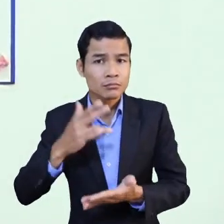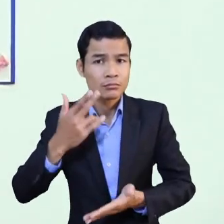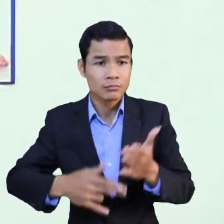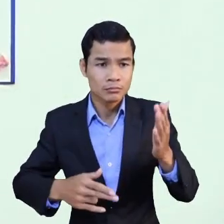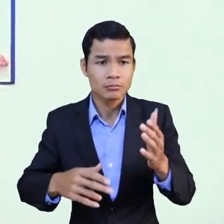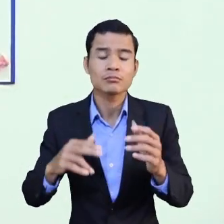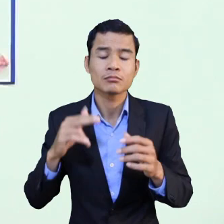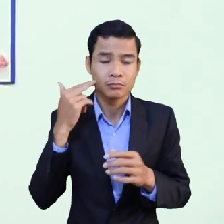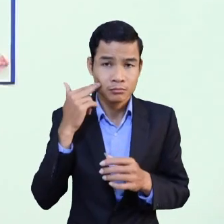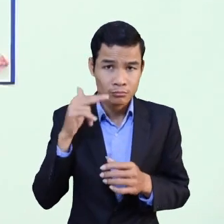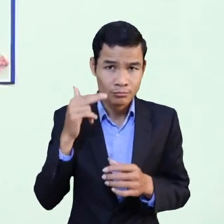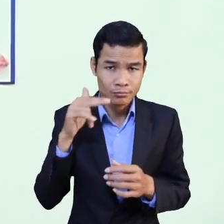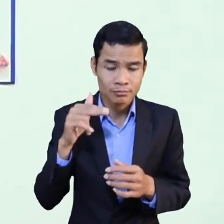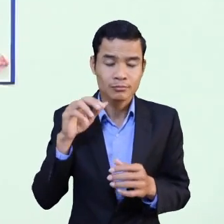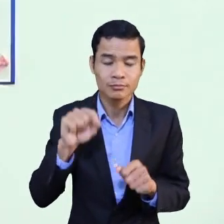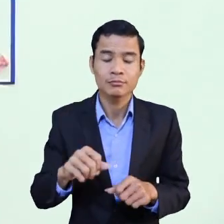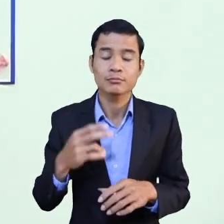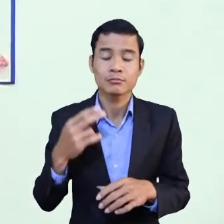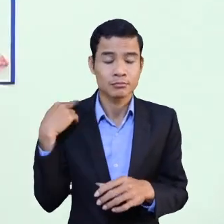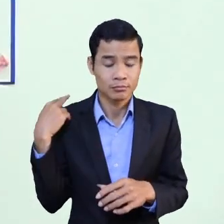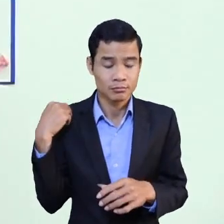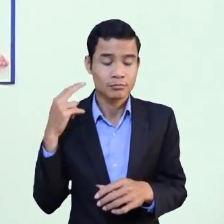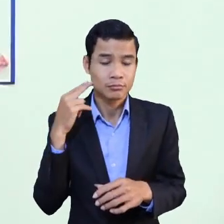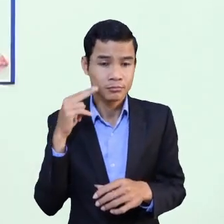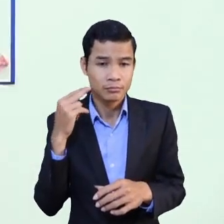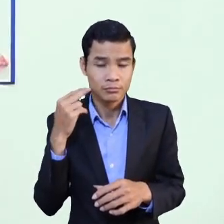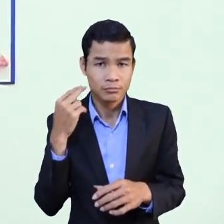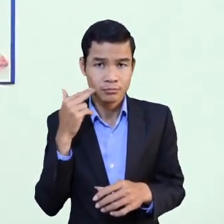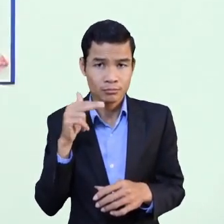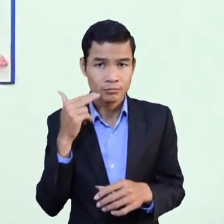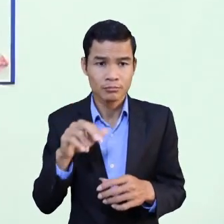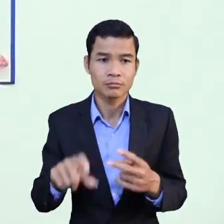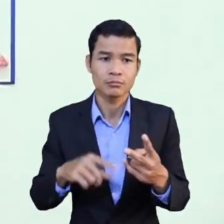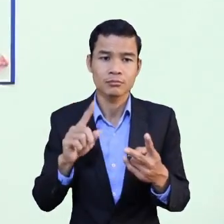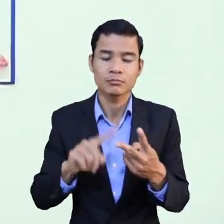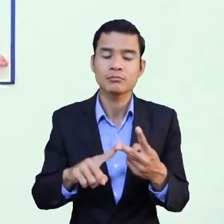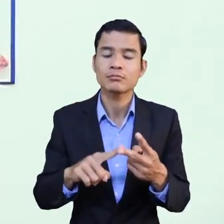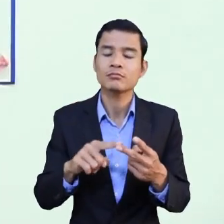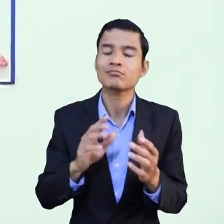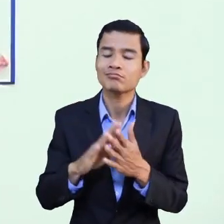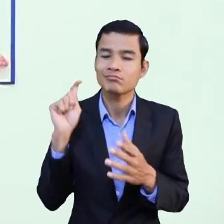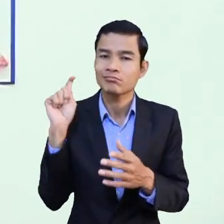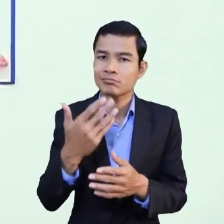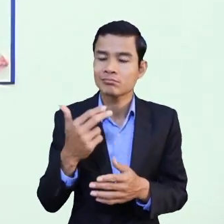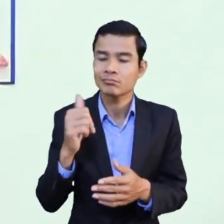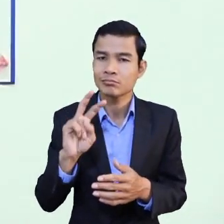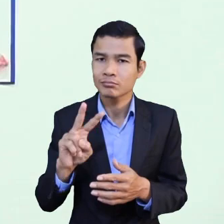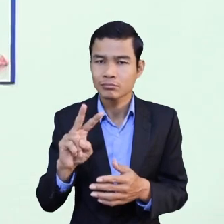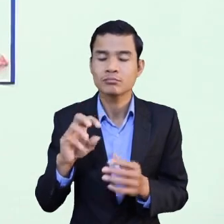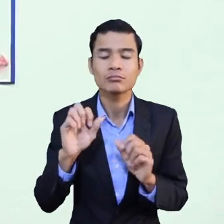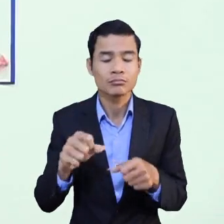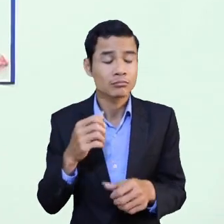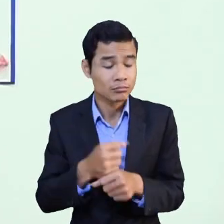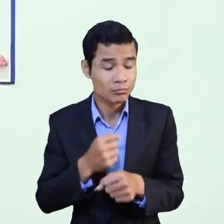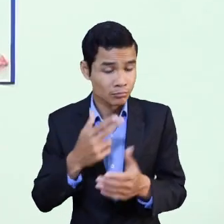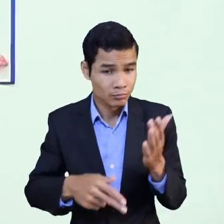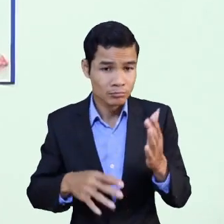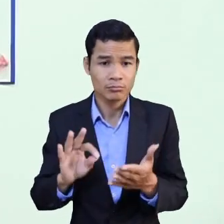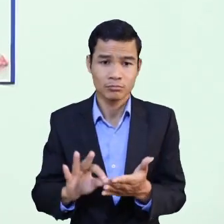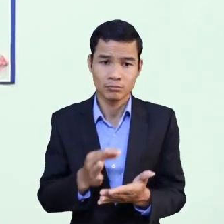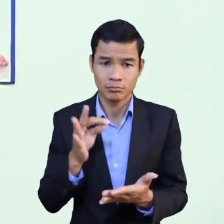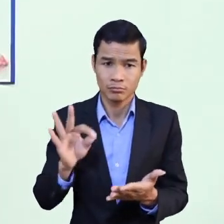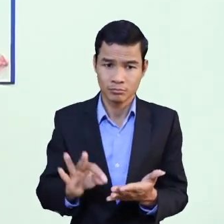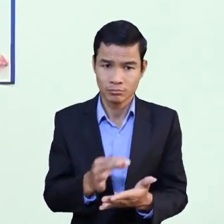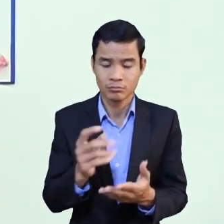ចាគឺស្វាយទុំណាចារូបទី2កូនរូបអីគេដែរចាគឺរូបដេ